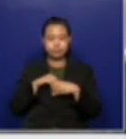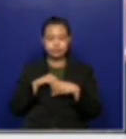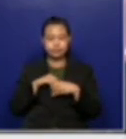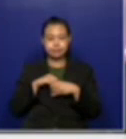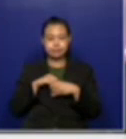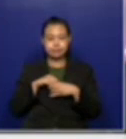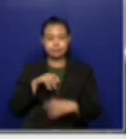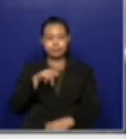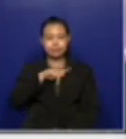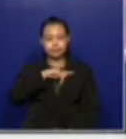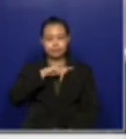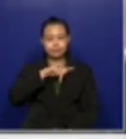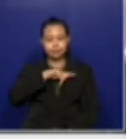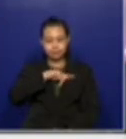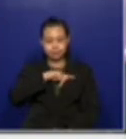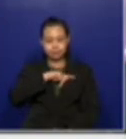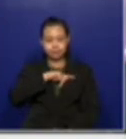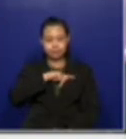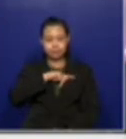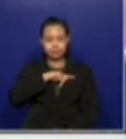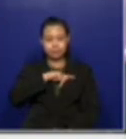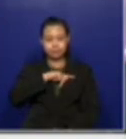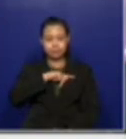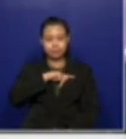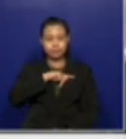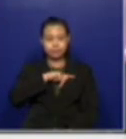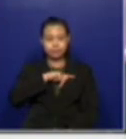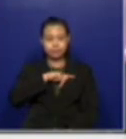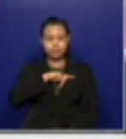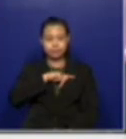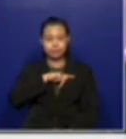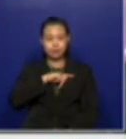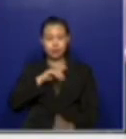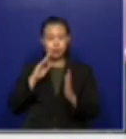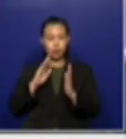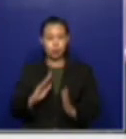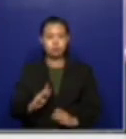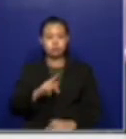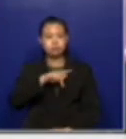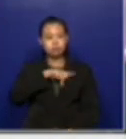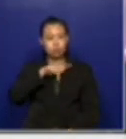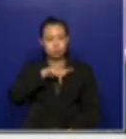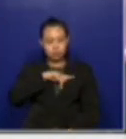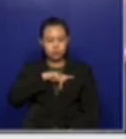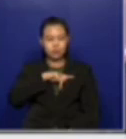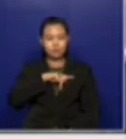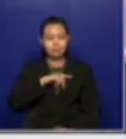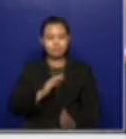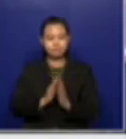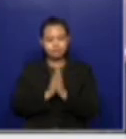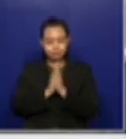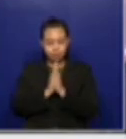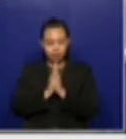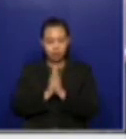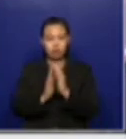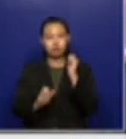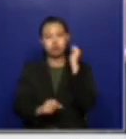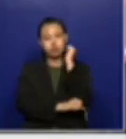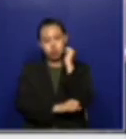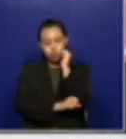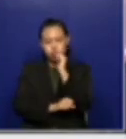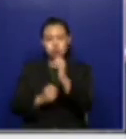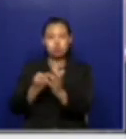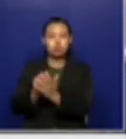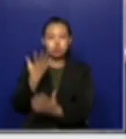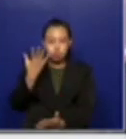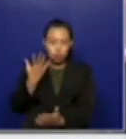าเป็นเครื่องยึดเหนี่ยวจิตใจของชาวพุทธชาวพุทธไม่ว่ายากดีมีจนเศรษฐีมหาเศ